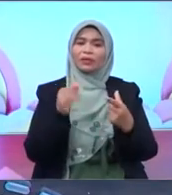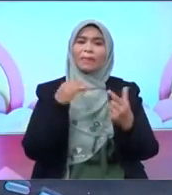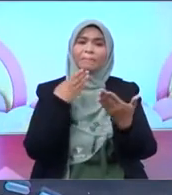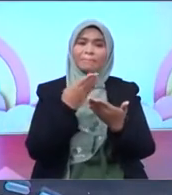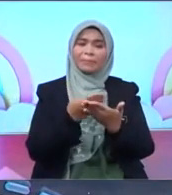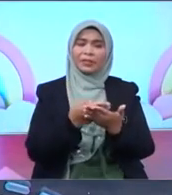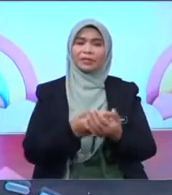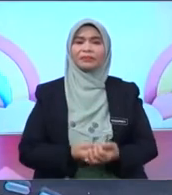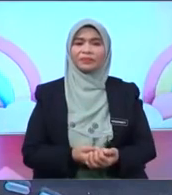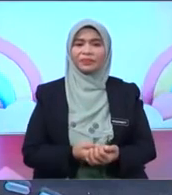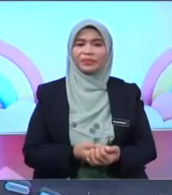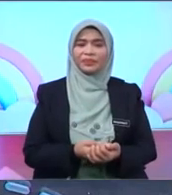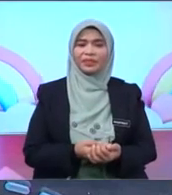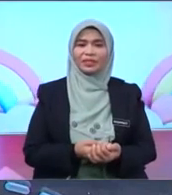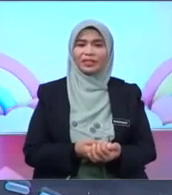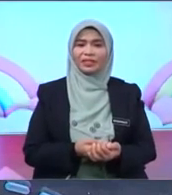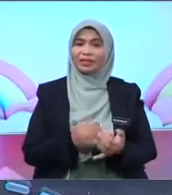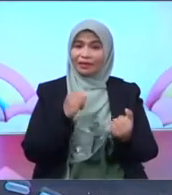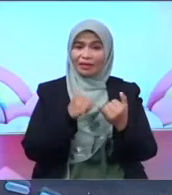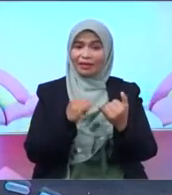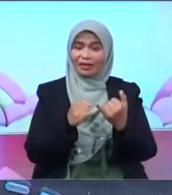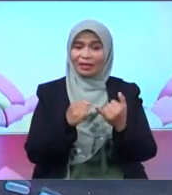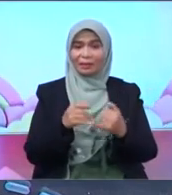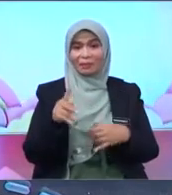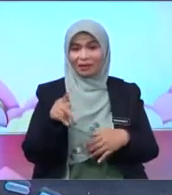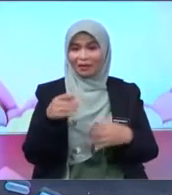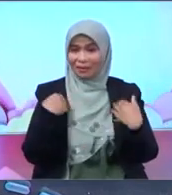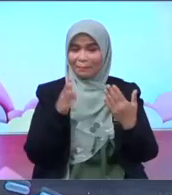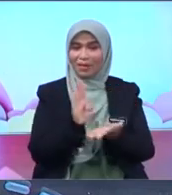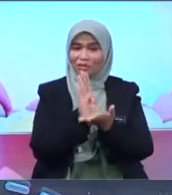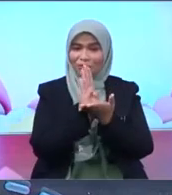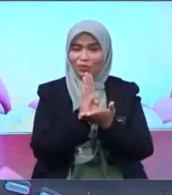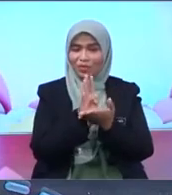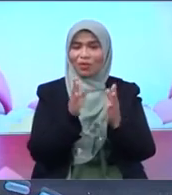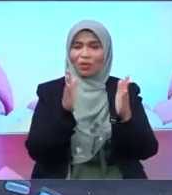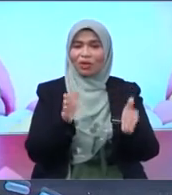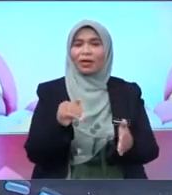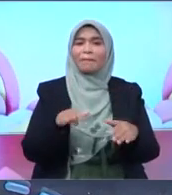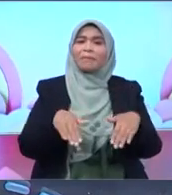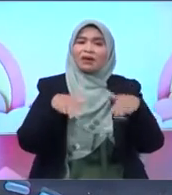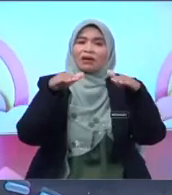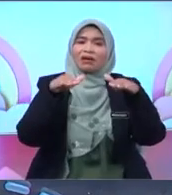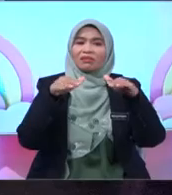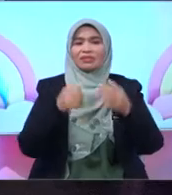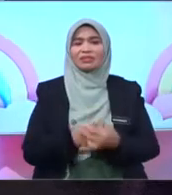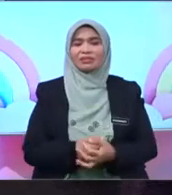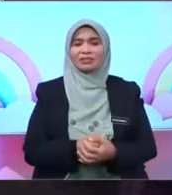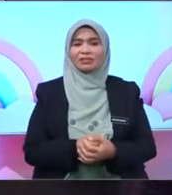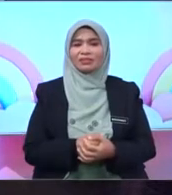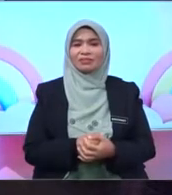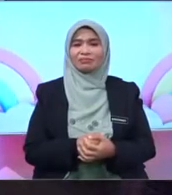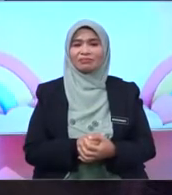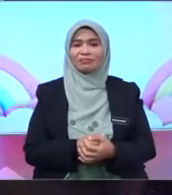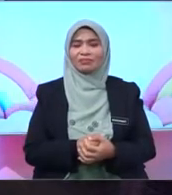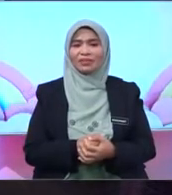iyelah mirror pernah membantu mangsa yang berada atau pemangsa banjir sikumang Subhan jihu